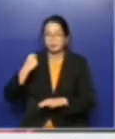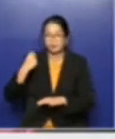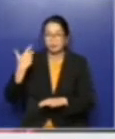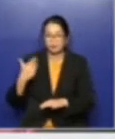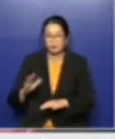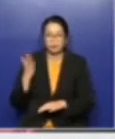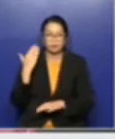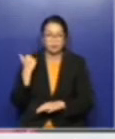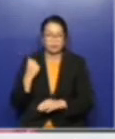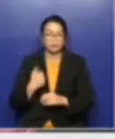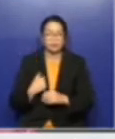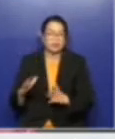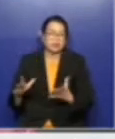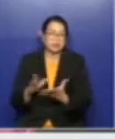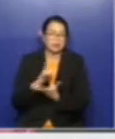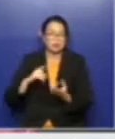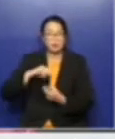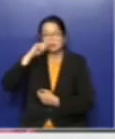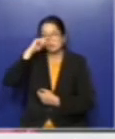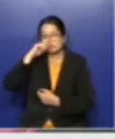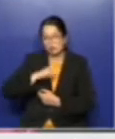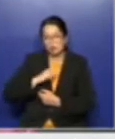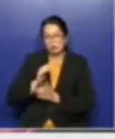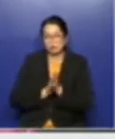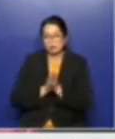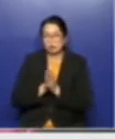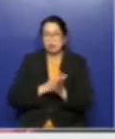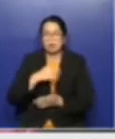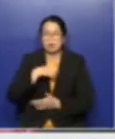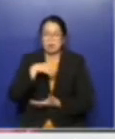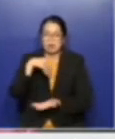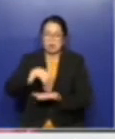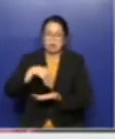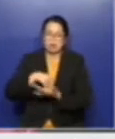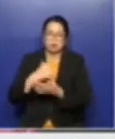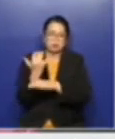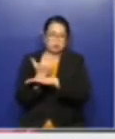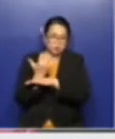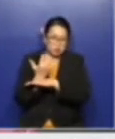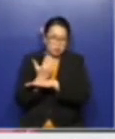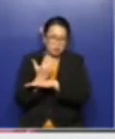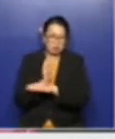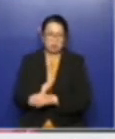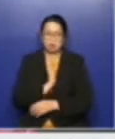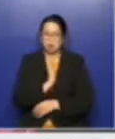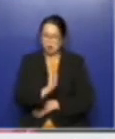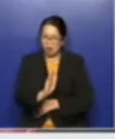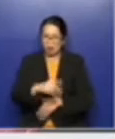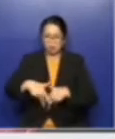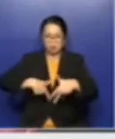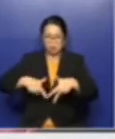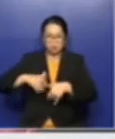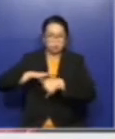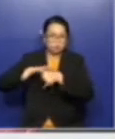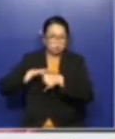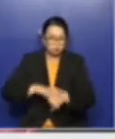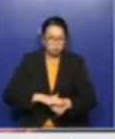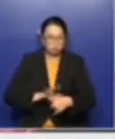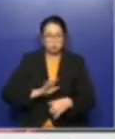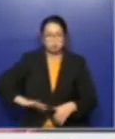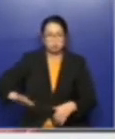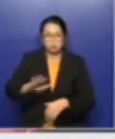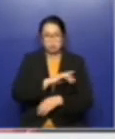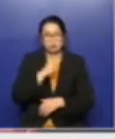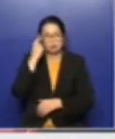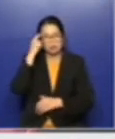2557เป็นช่วงเวลาที่สังคมไทยต้องการสื่อสาธารณะมากที่สุดประชาชนถูกกดทับทุกคนถามหา